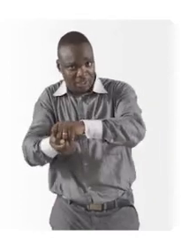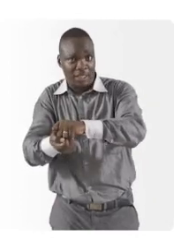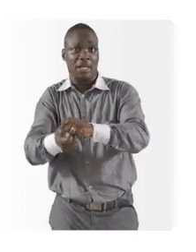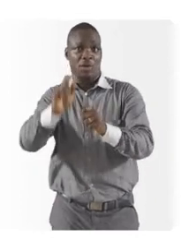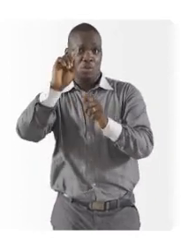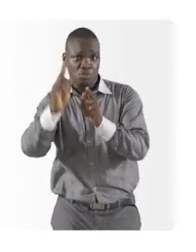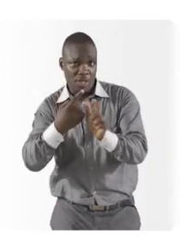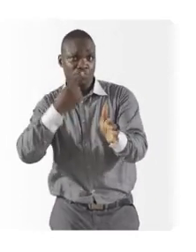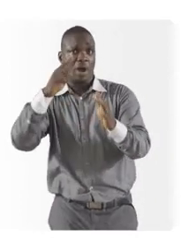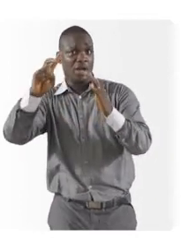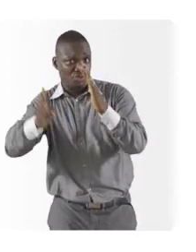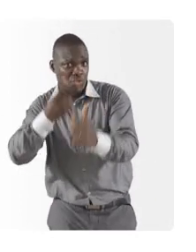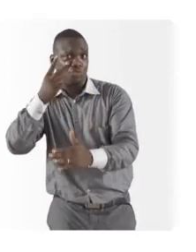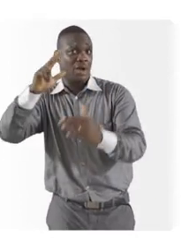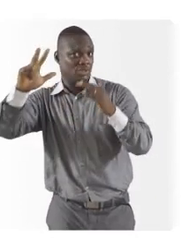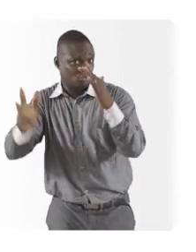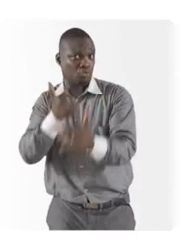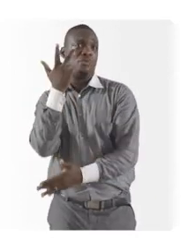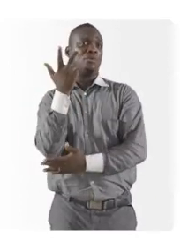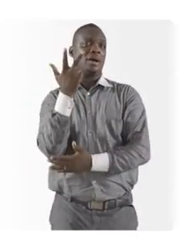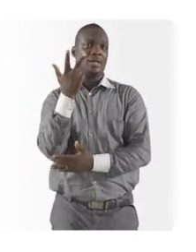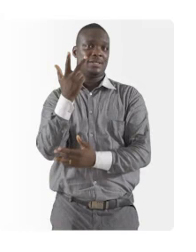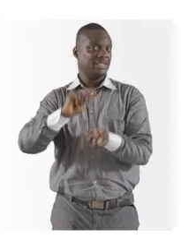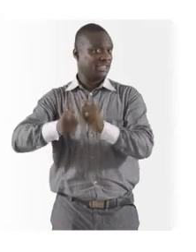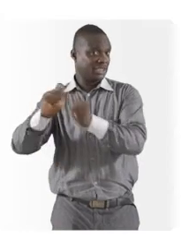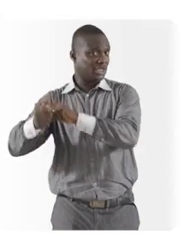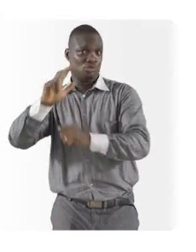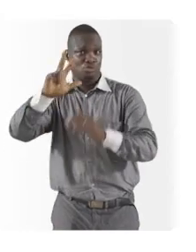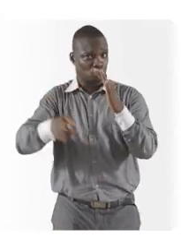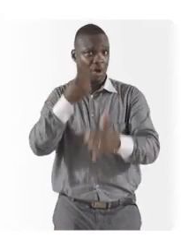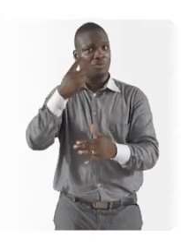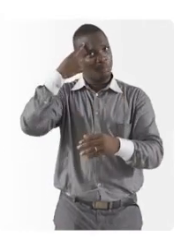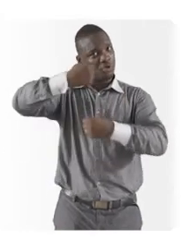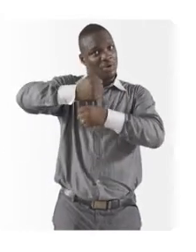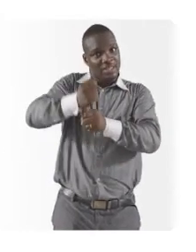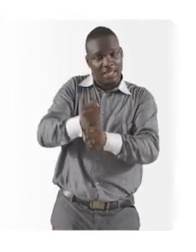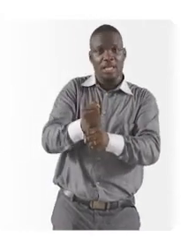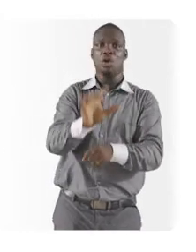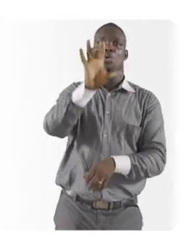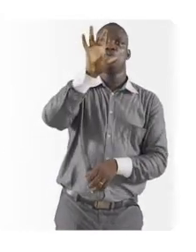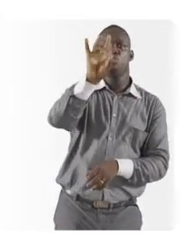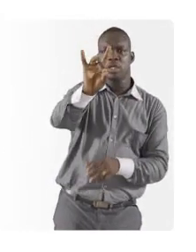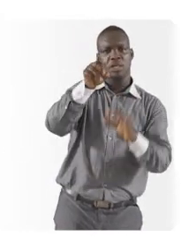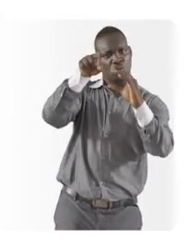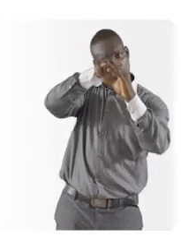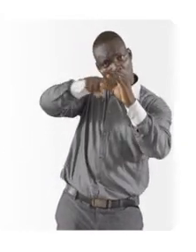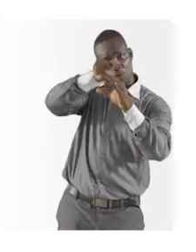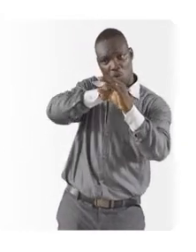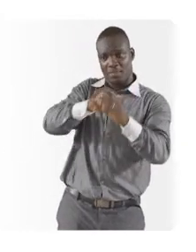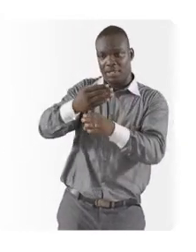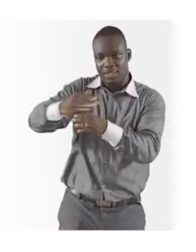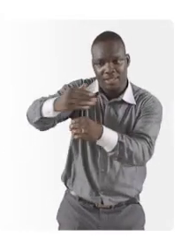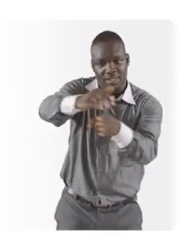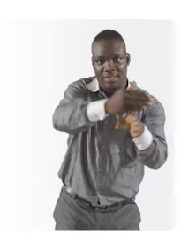mitose, troisième mitose. Donc, 3 mitoses successives pour donner 8 noyaux répartis en 7